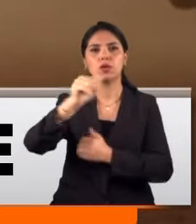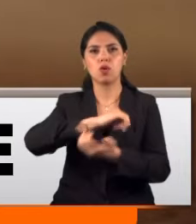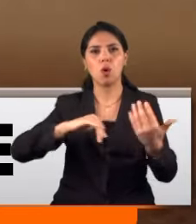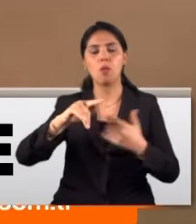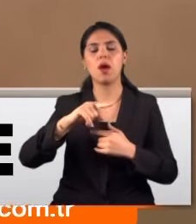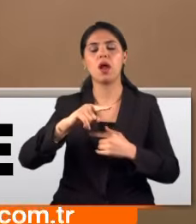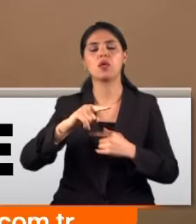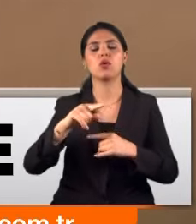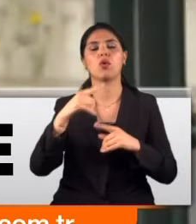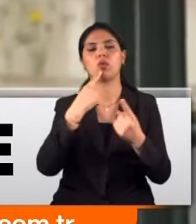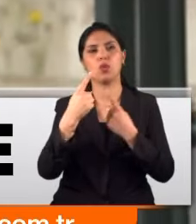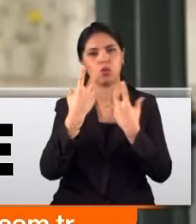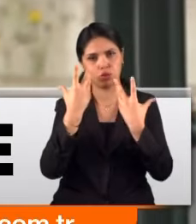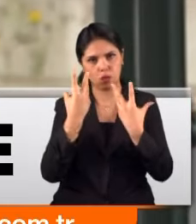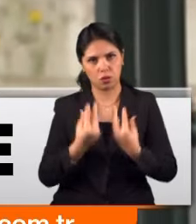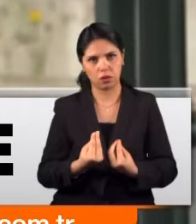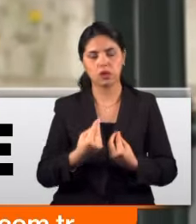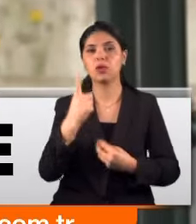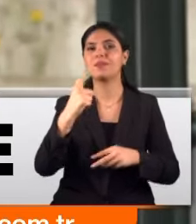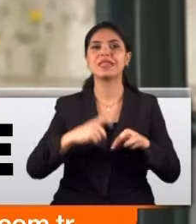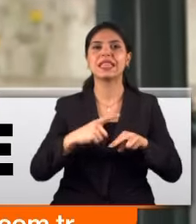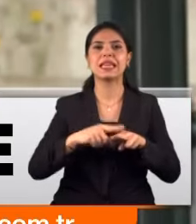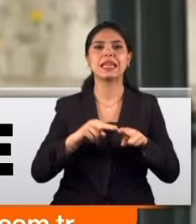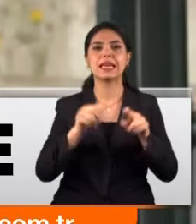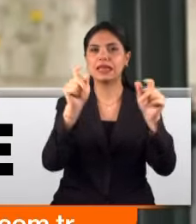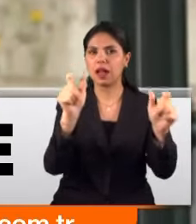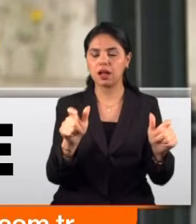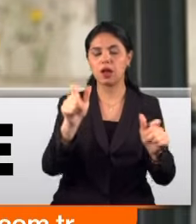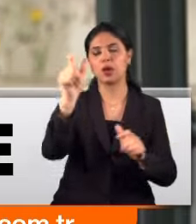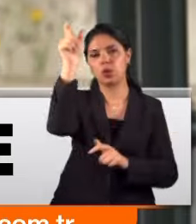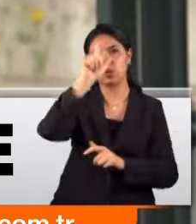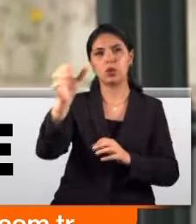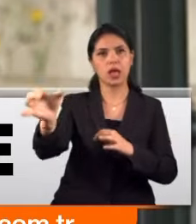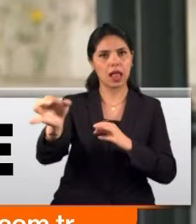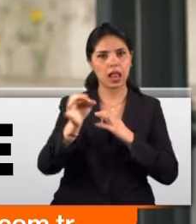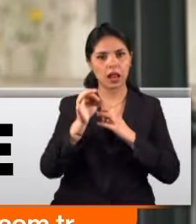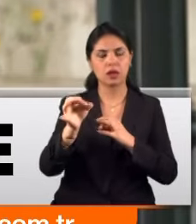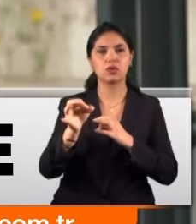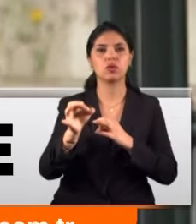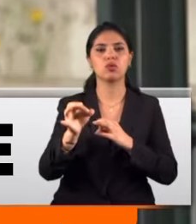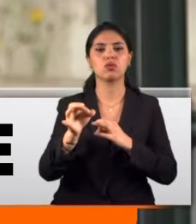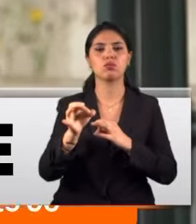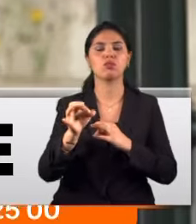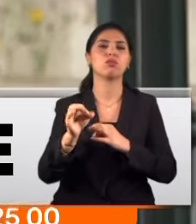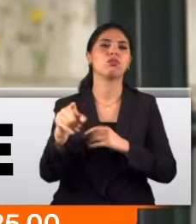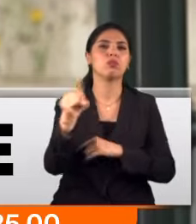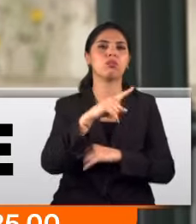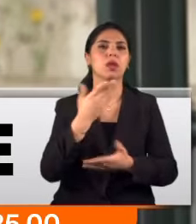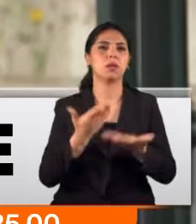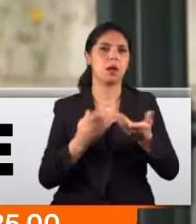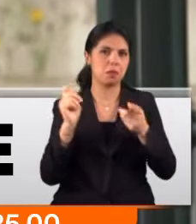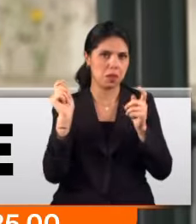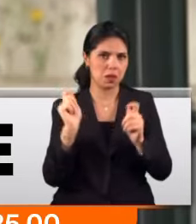olarak masada yer alacak. Irak-Türkiye ilişkilerini bir genelleme çatısı altında ele